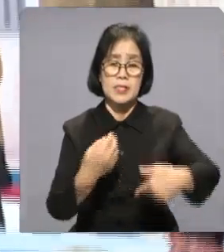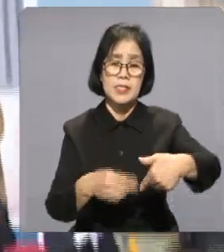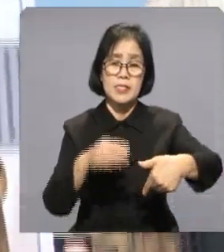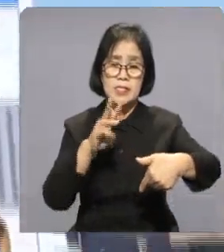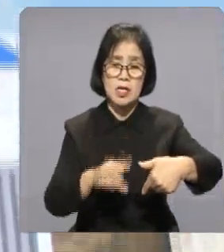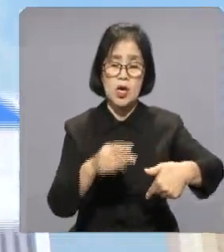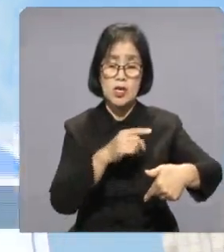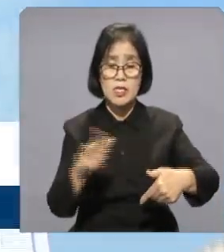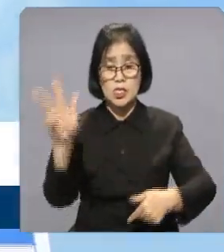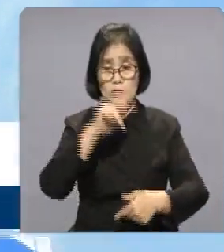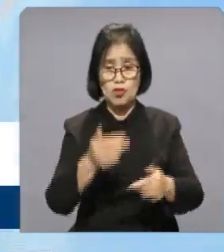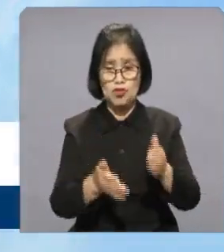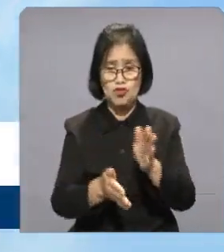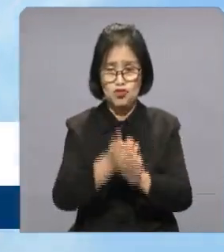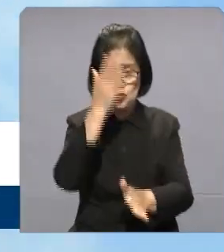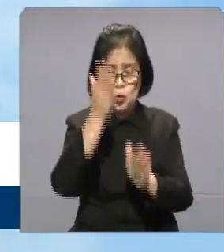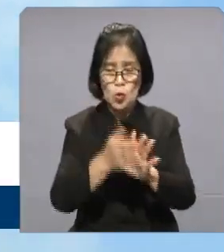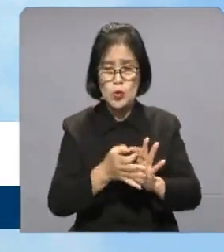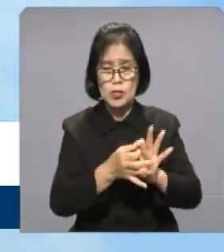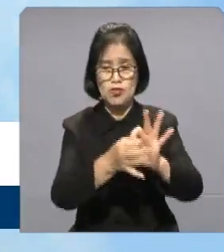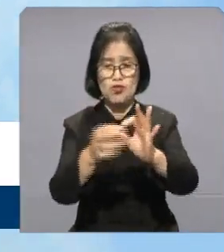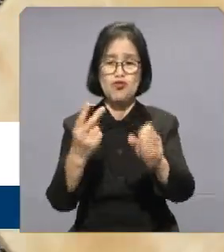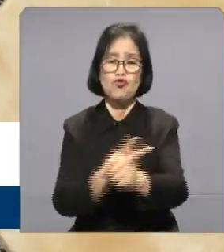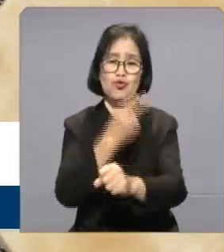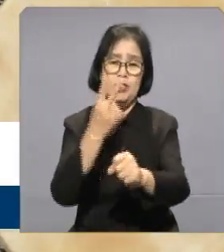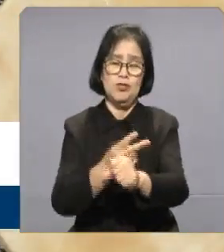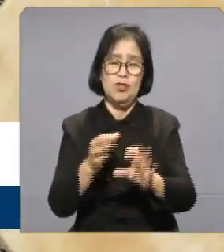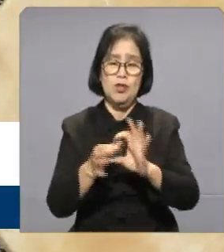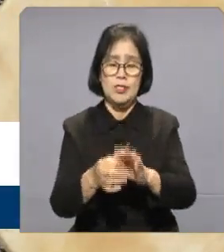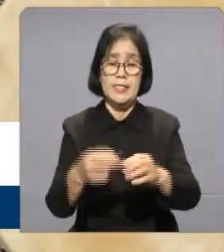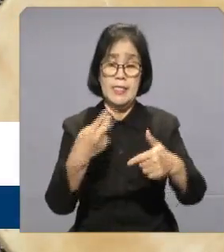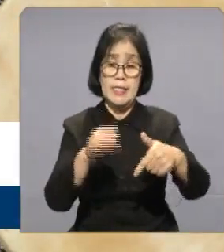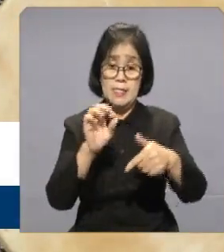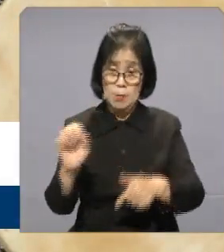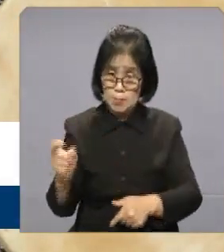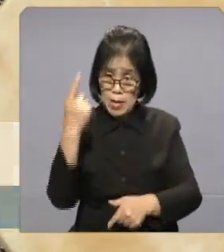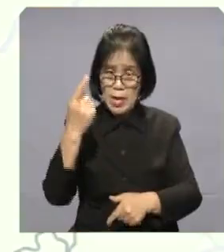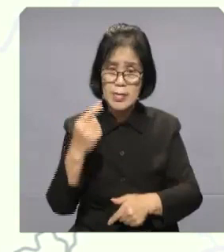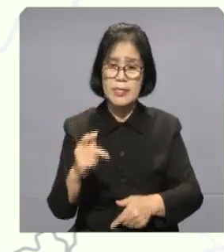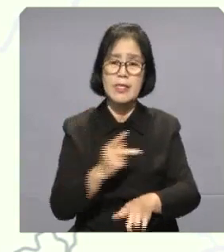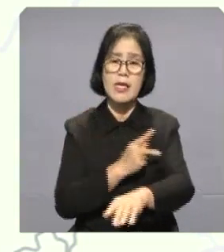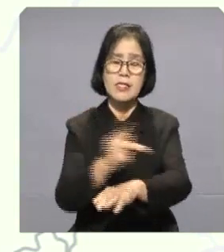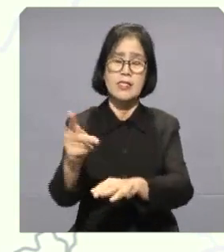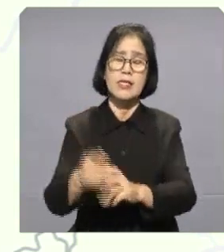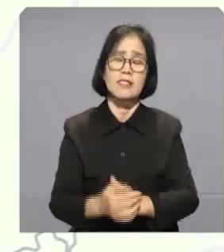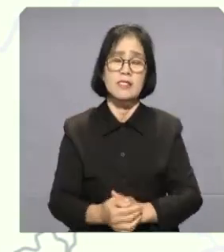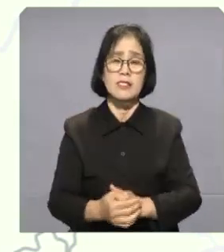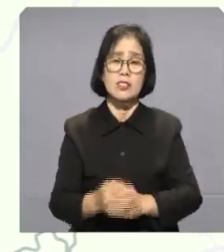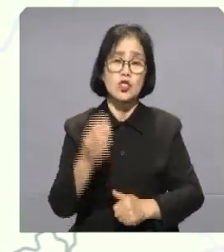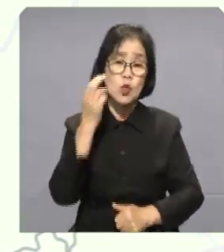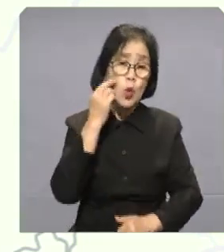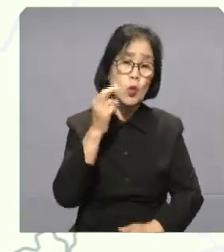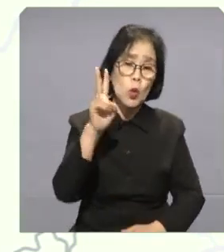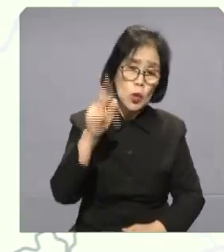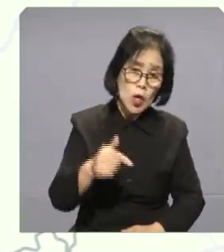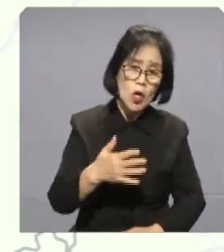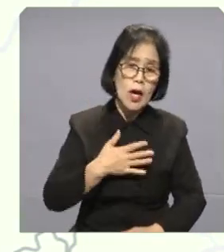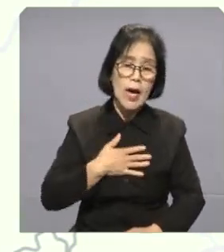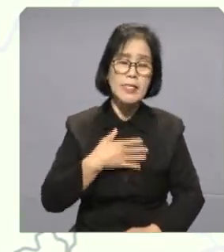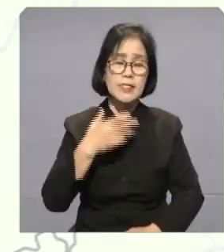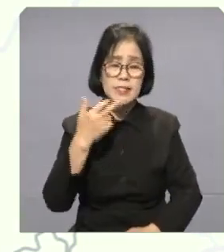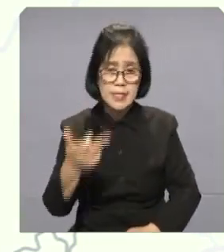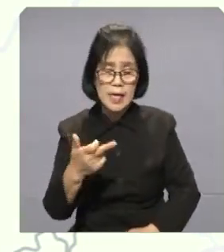인천에서 전국 주요 도시를 두 시간대로 연결하게 되는 인천발 KTX. 인천 송도역에서 안산